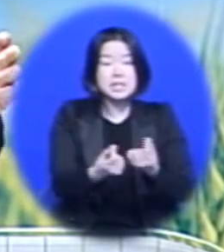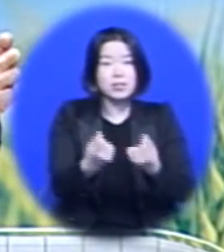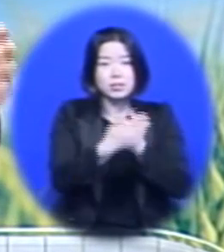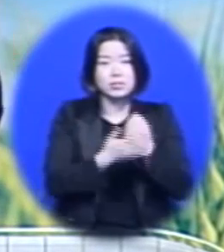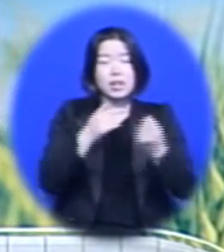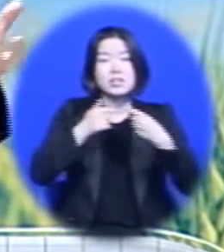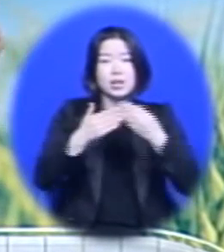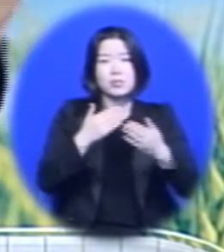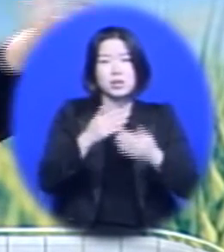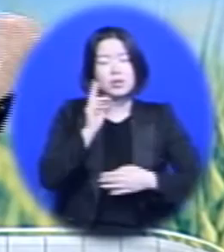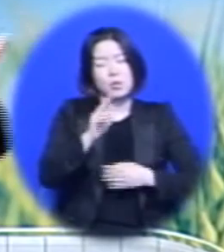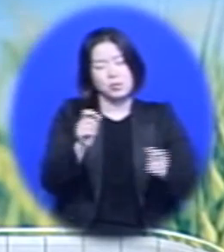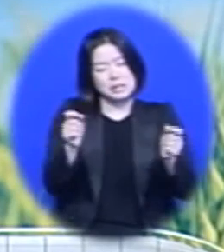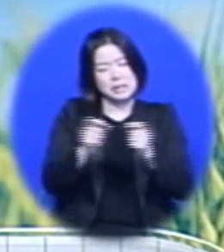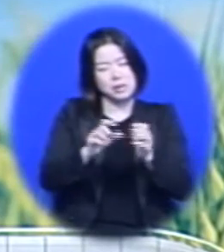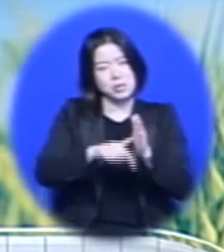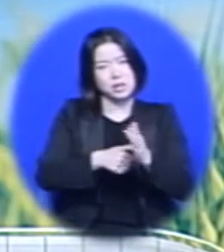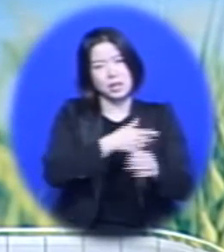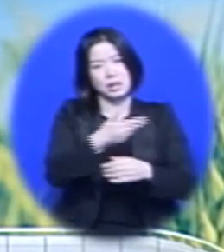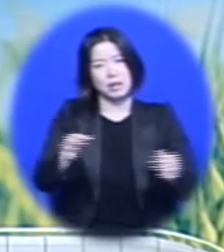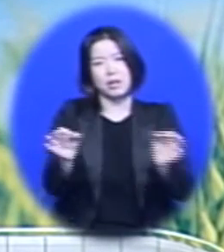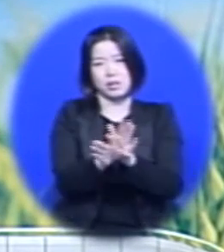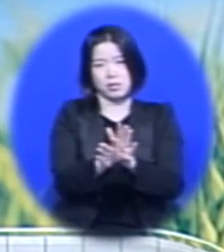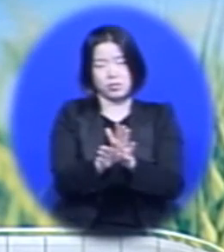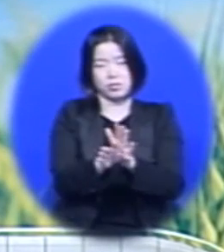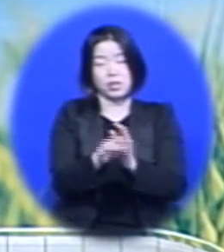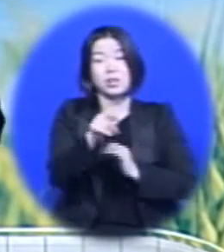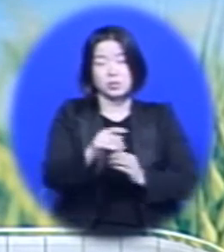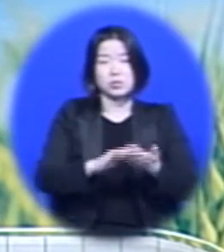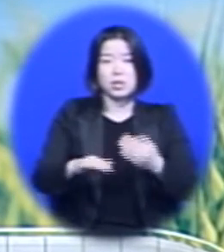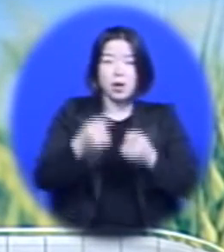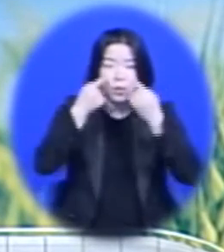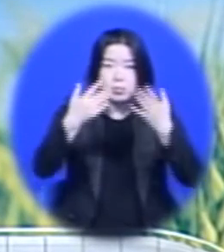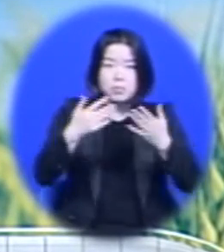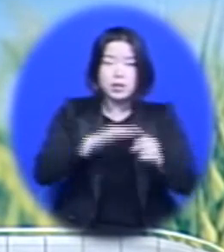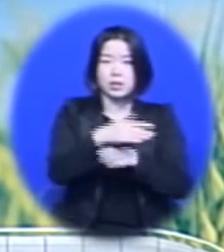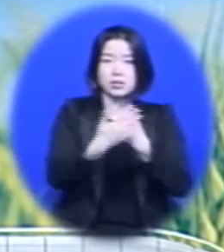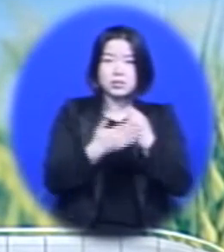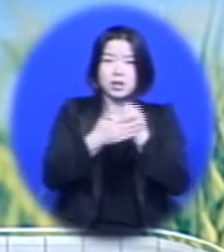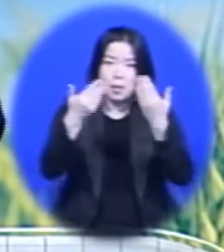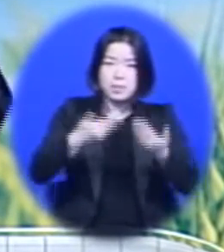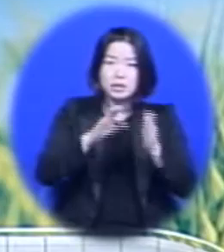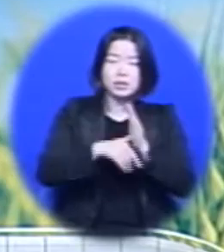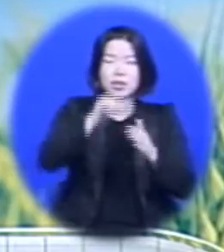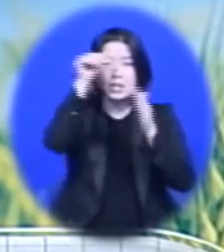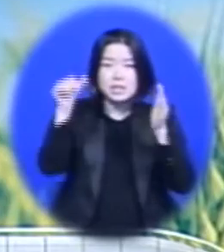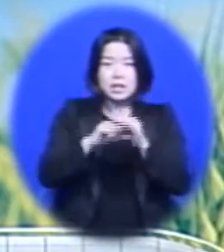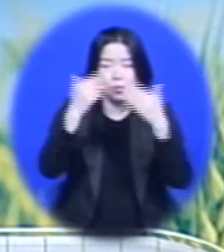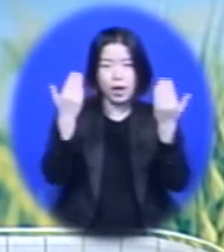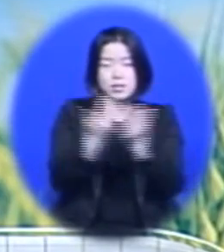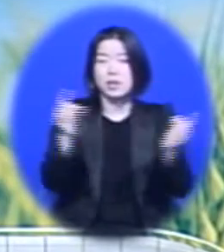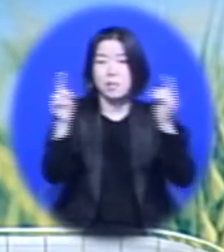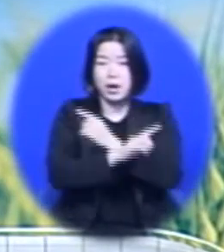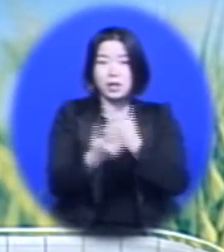체험이 너무 짧은 시간에 지나가 버린다는 것입니다. 분명히 은혜를 받을 때는 인생이 완전히 바뀔